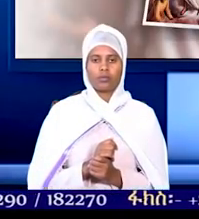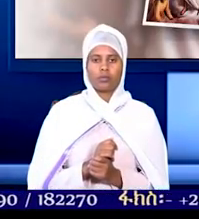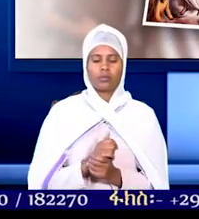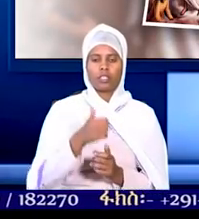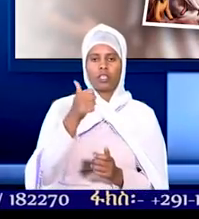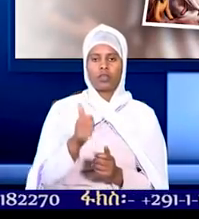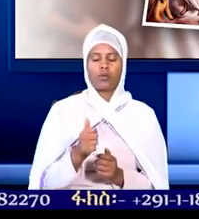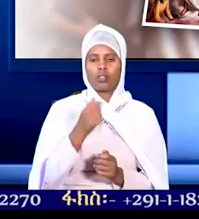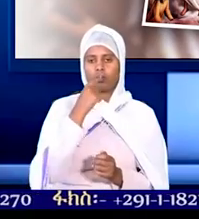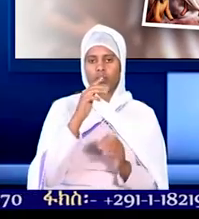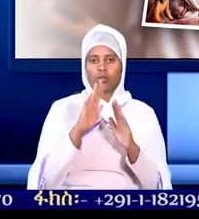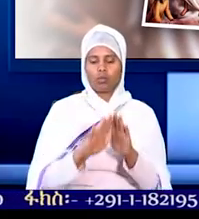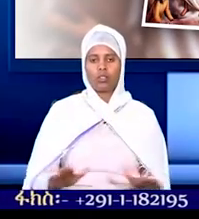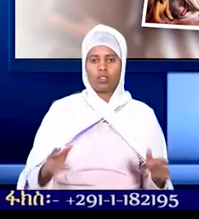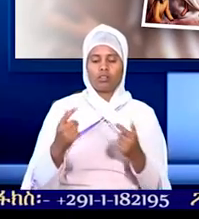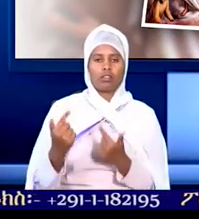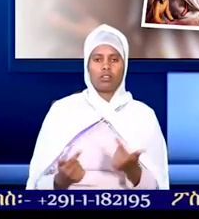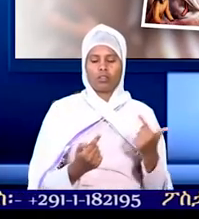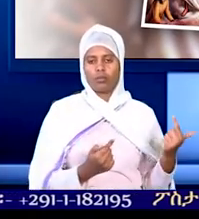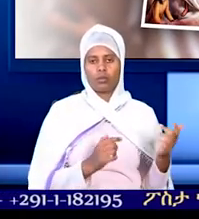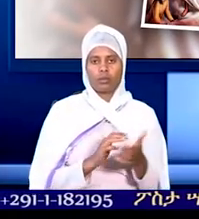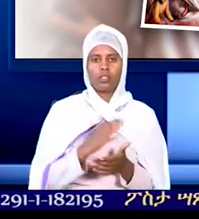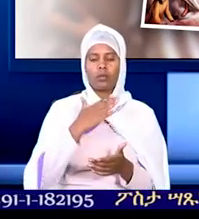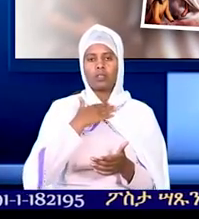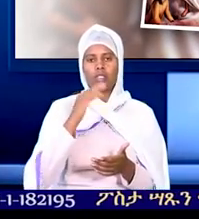ኣብ ኣርዌ ተመሲጡ